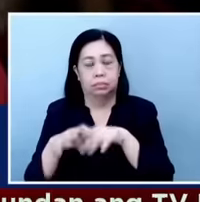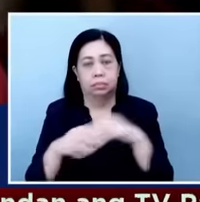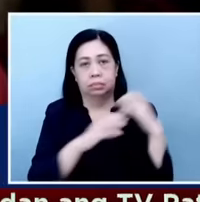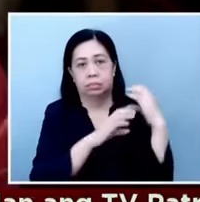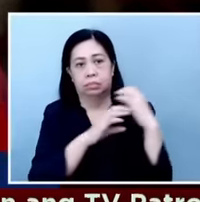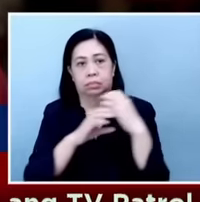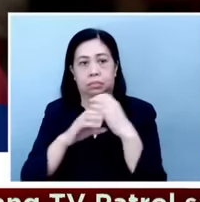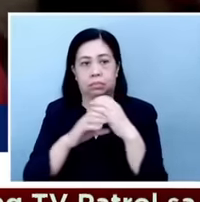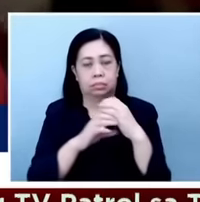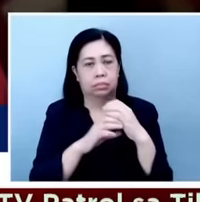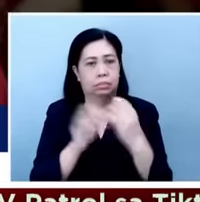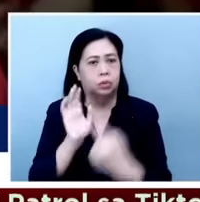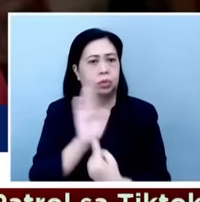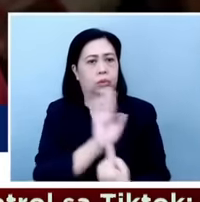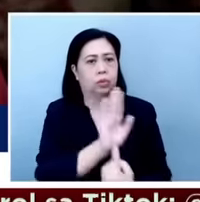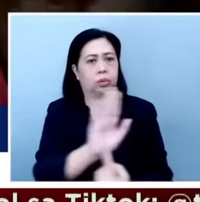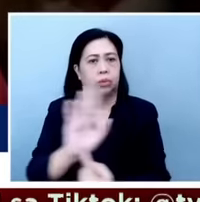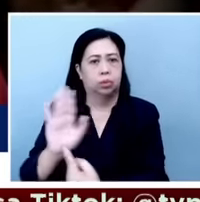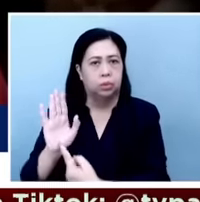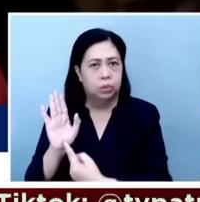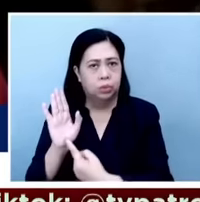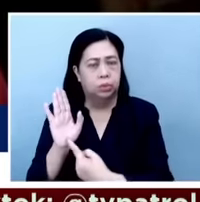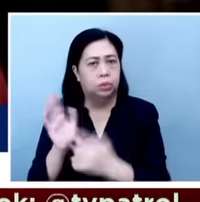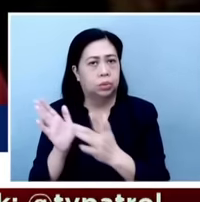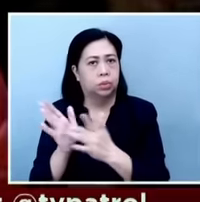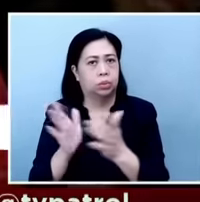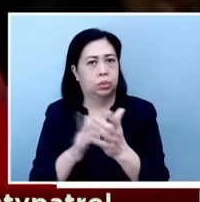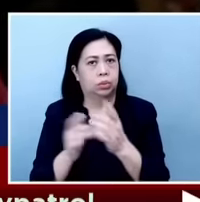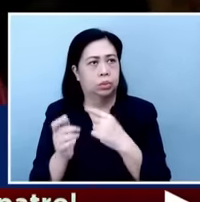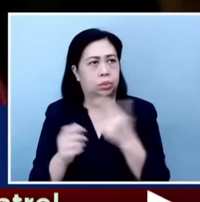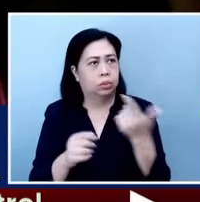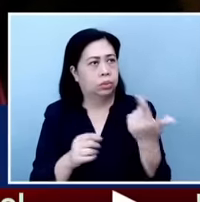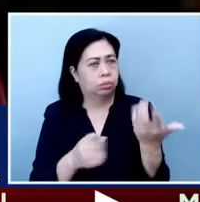ipakita natin si Jesus sa isa't isa.